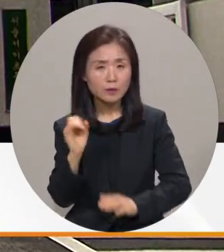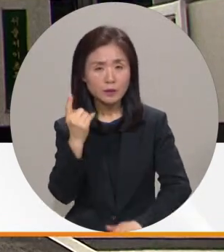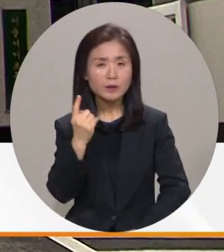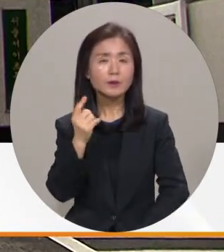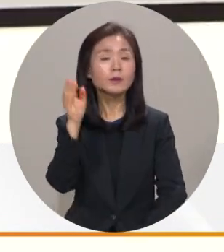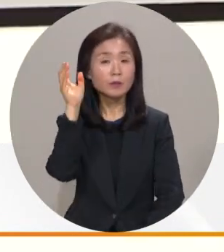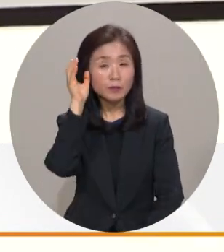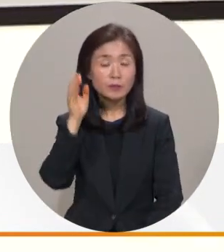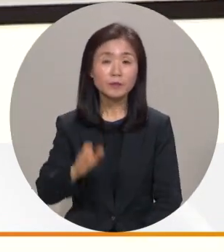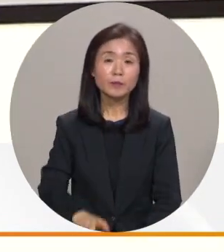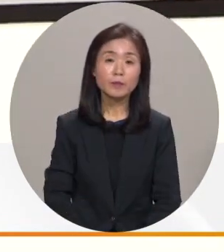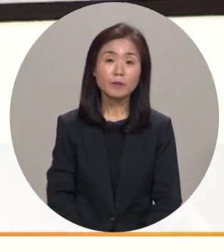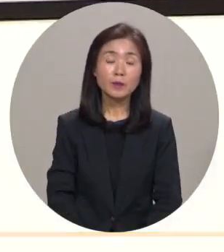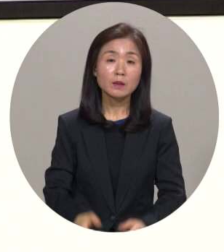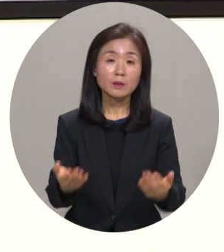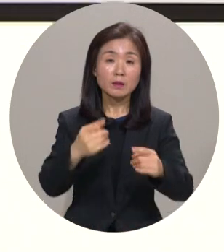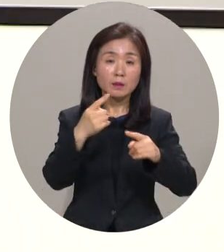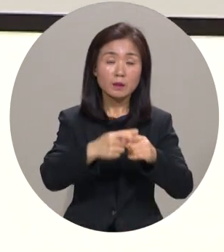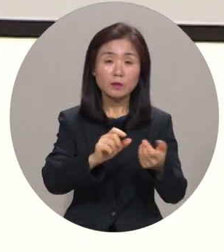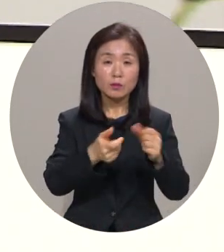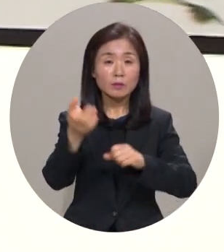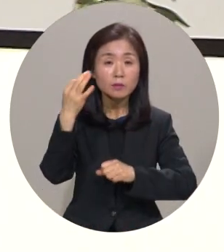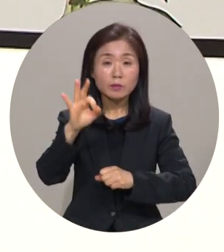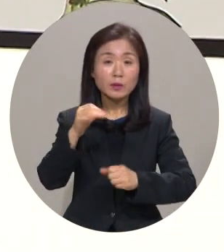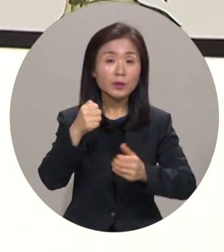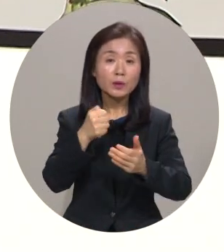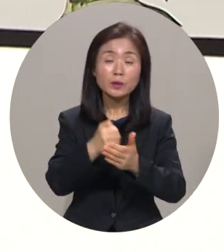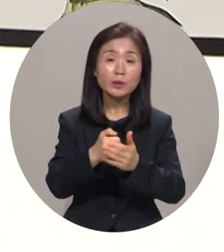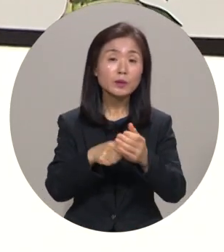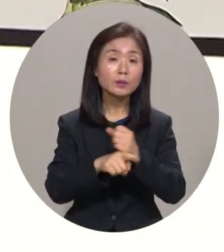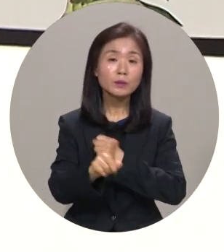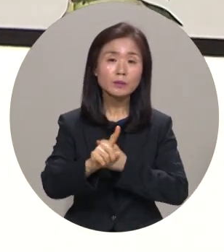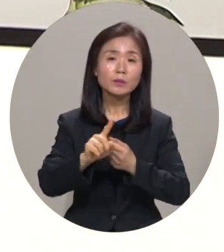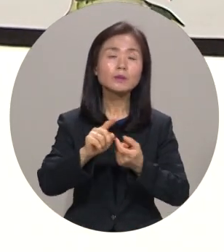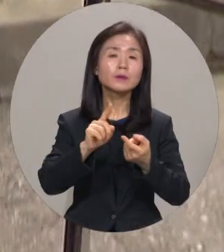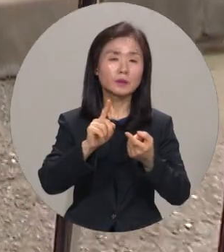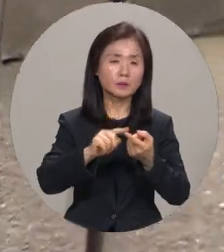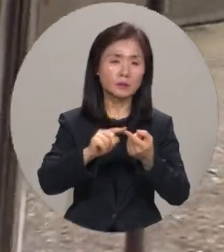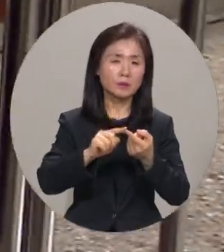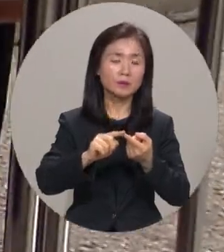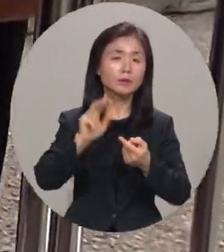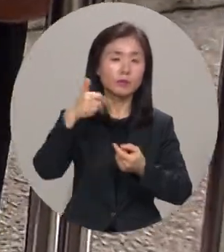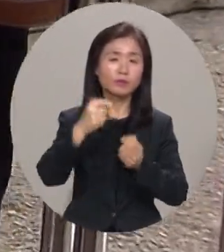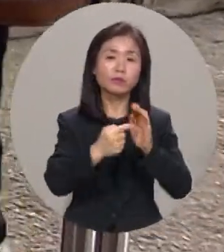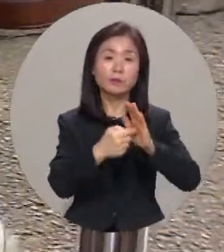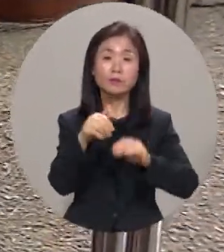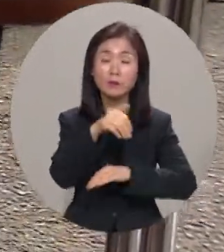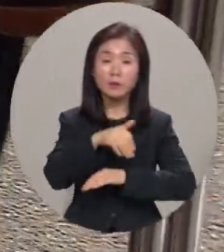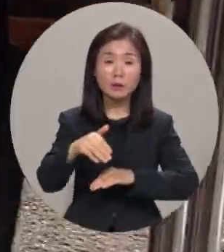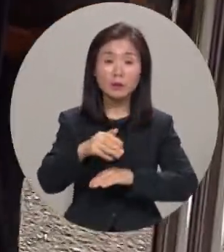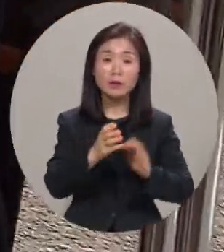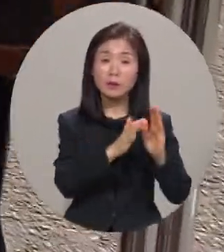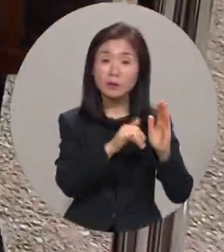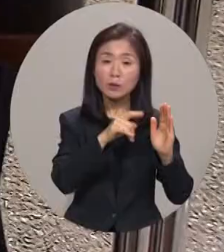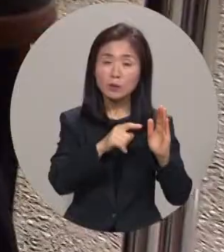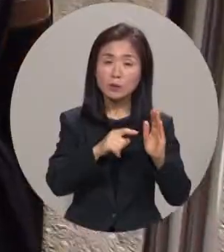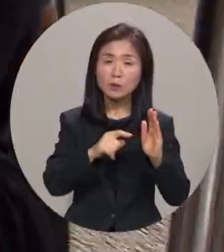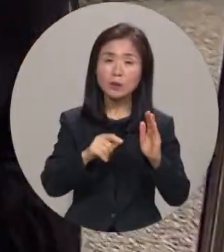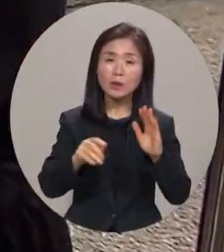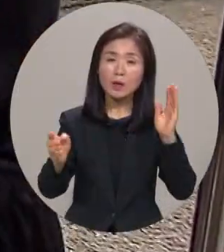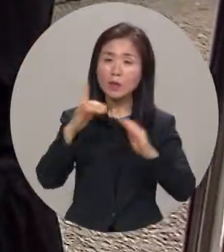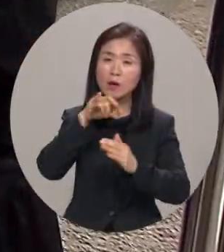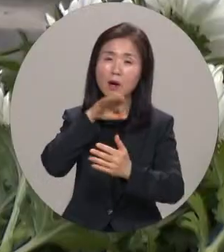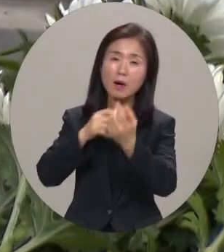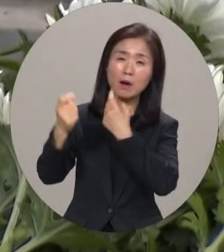밝혔습니다. 순직 결정의 구체적인 이유는 다음 주에 나올 것으로 보이지만 유족 측은 고인이 과도한 학부모